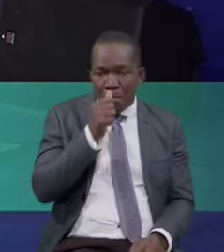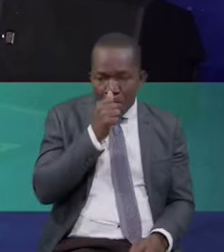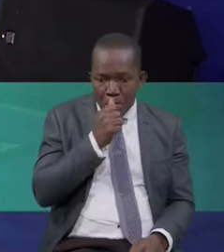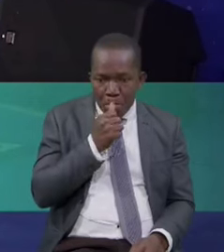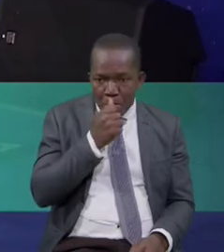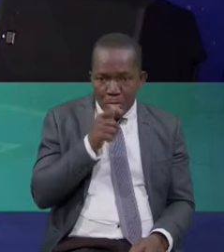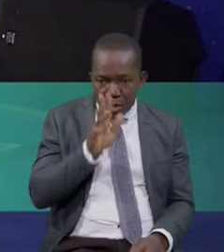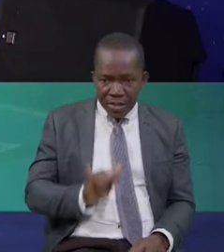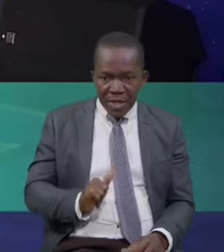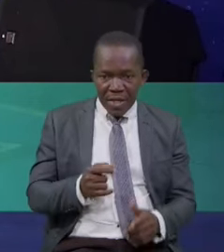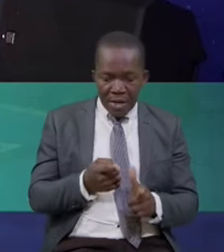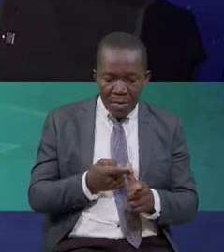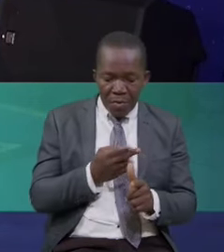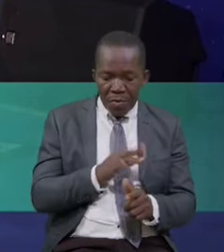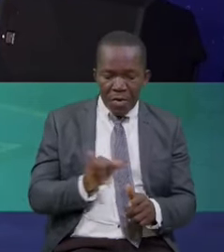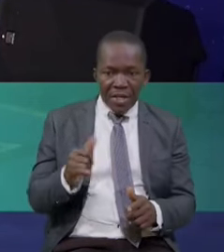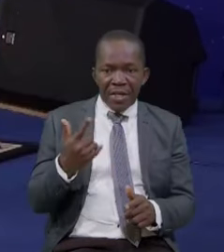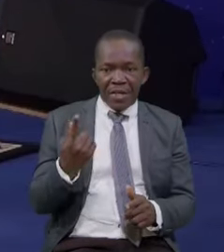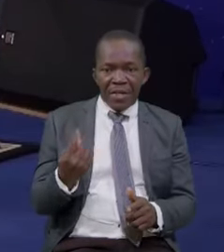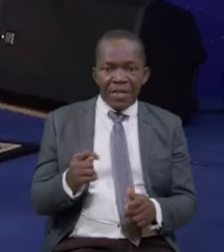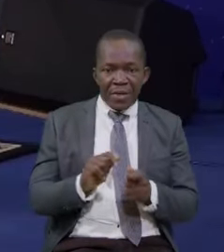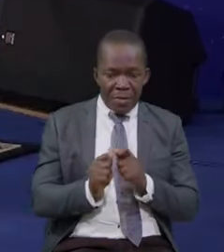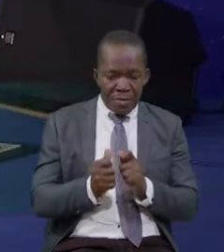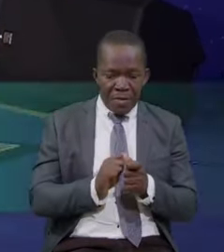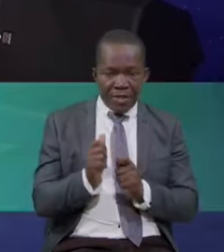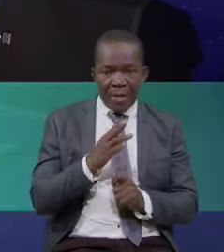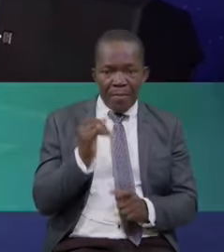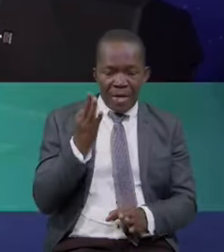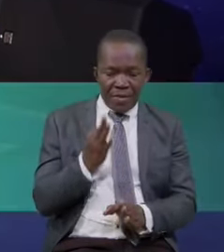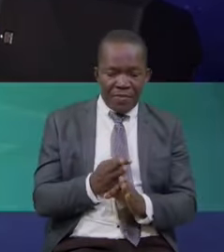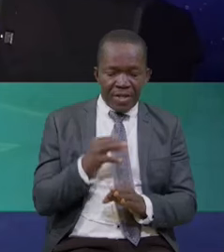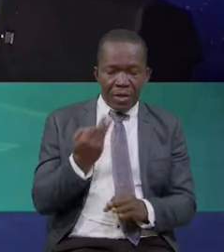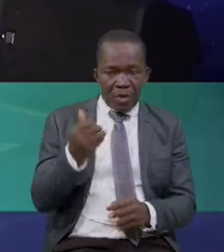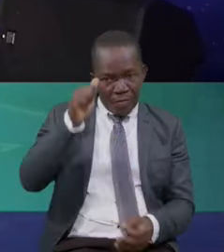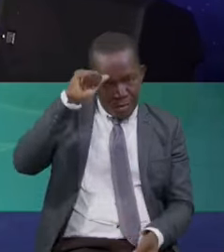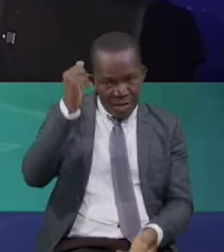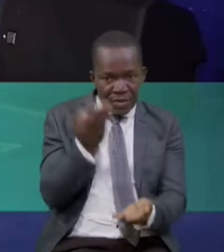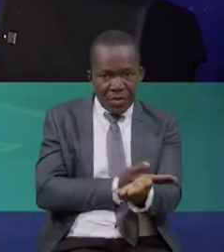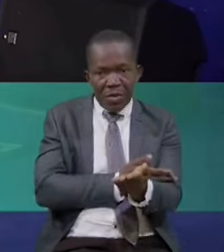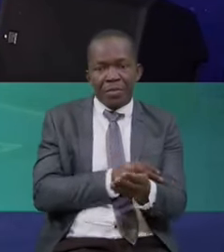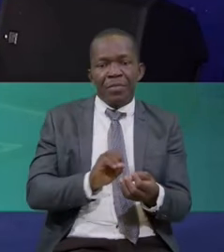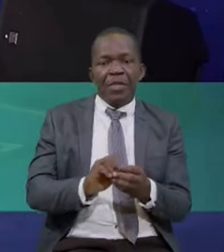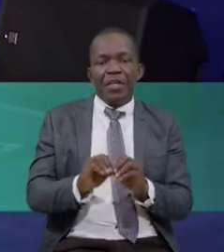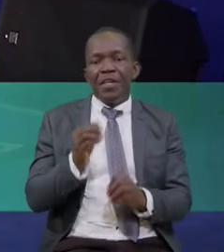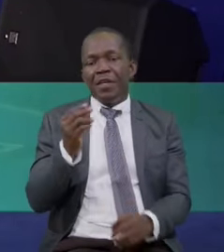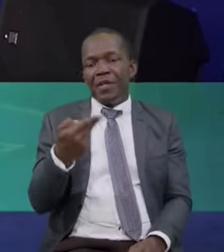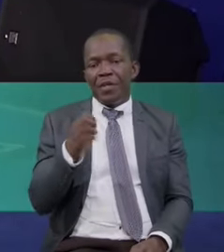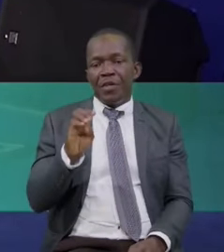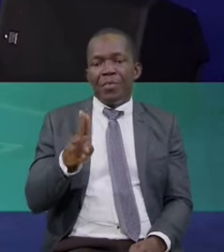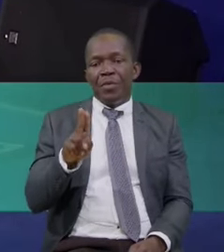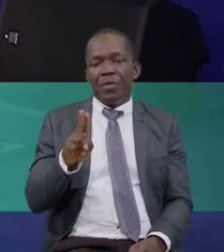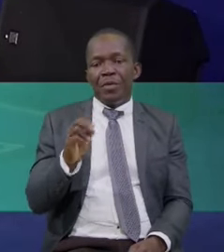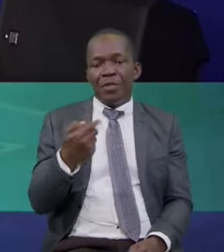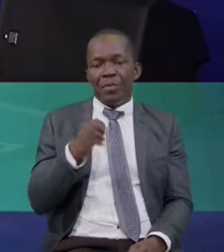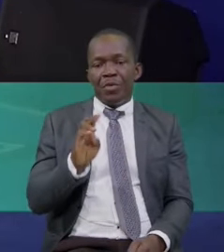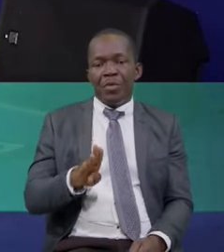fils voyons Hébreux chapitre 12 à partir du verset 1 nous donc aussi puisque nous